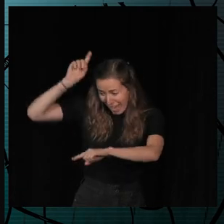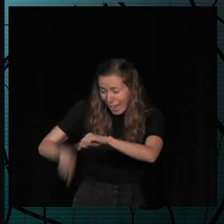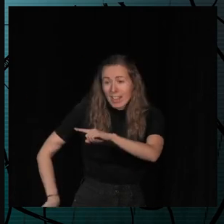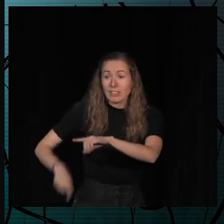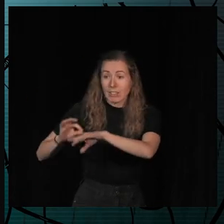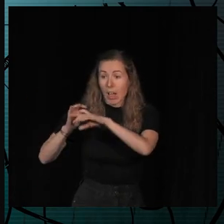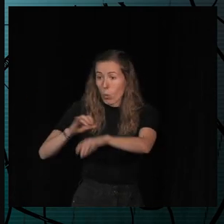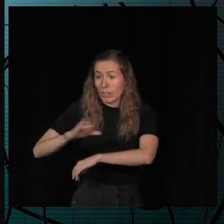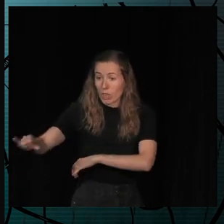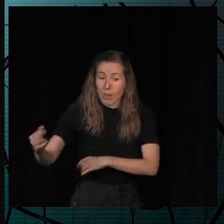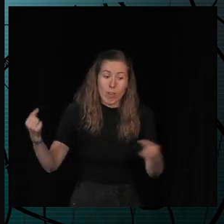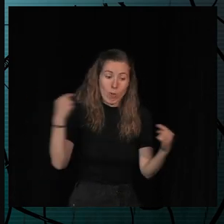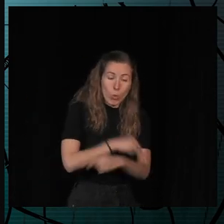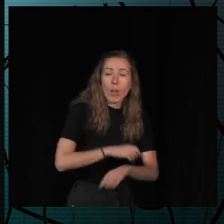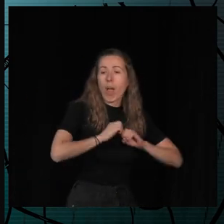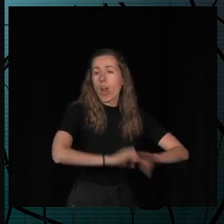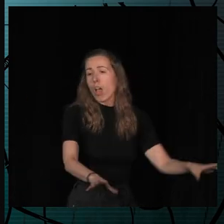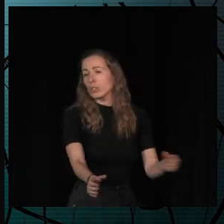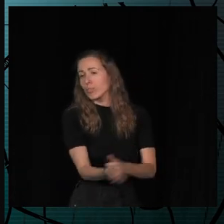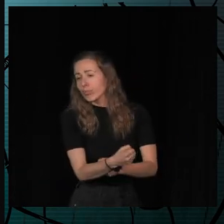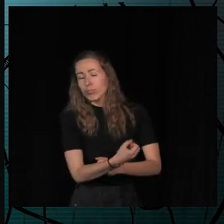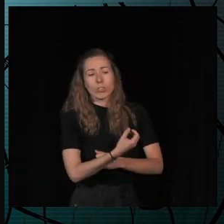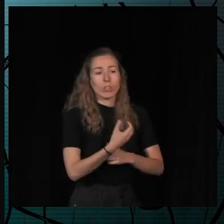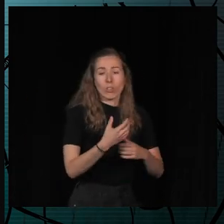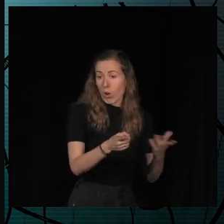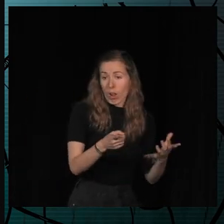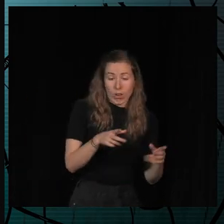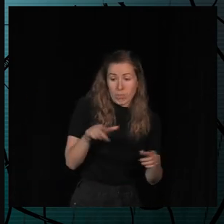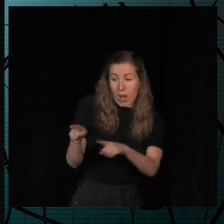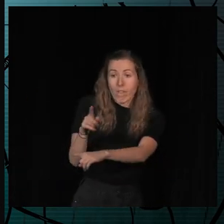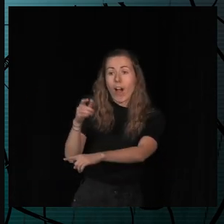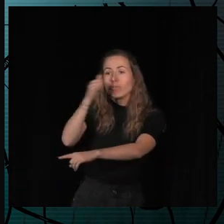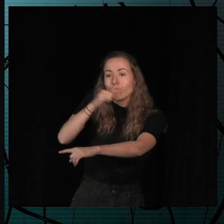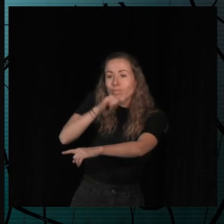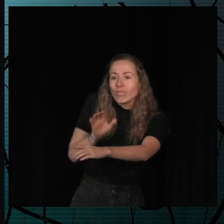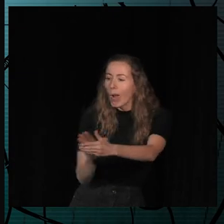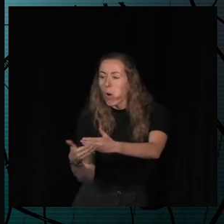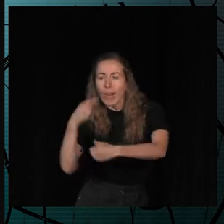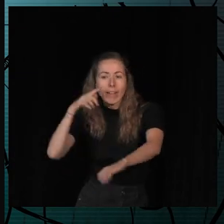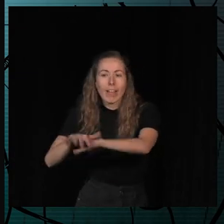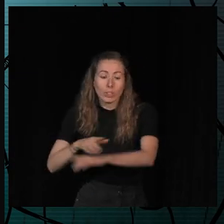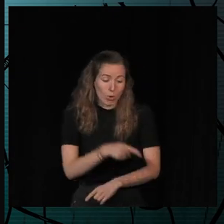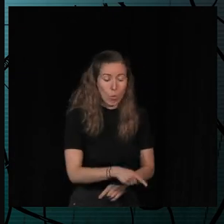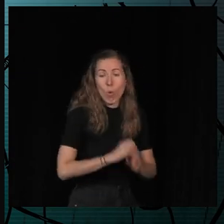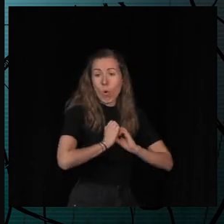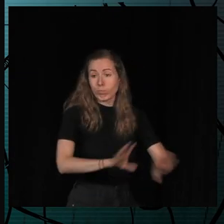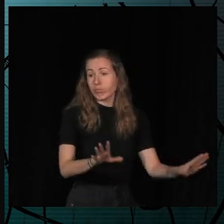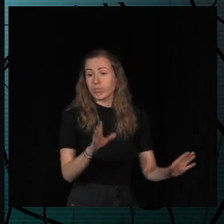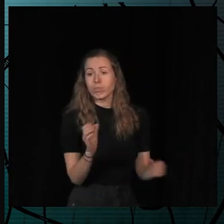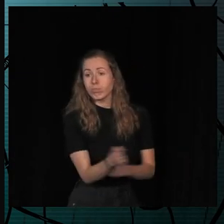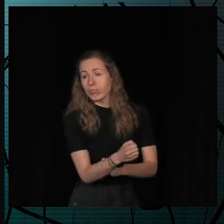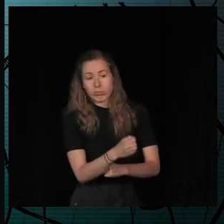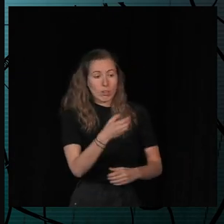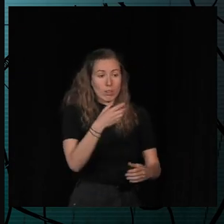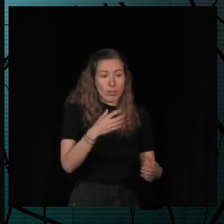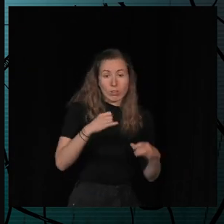vont contourner les cadres et faire des bêtises dans le dos de leurs parents sans jamais leur en parler parce que ça a été interdit et un cas où de toute façon ils sont pas accompagnés ils ont personne avec qui